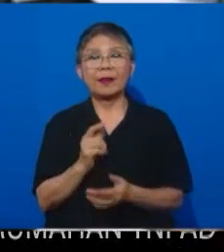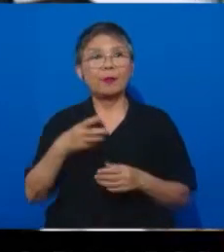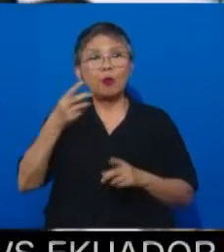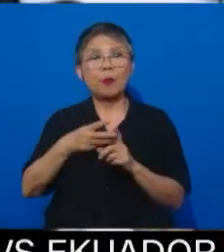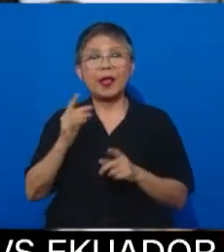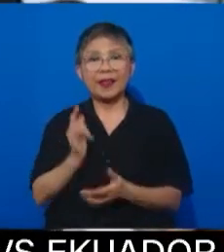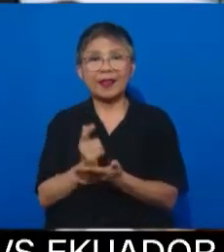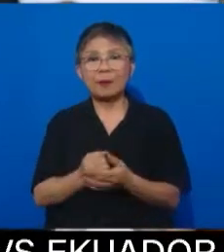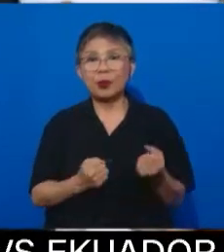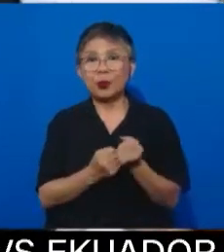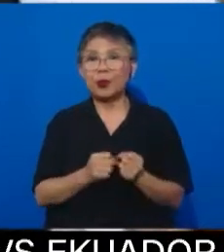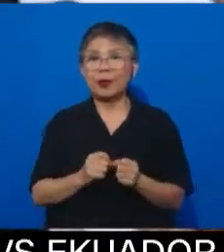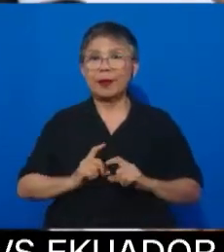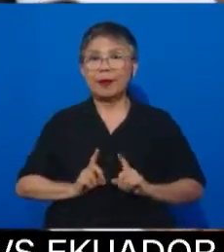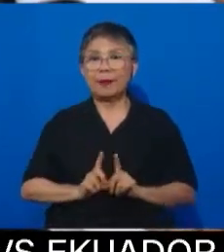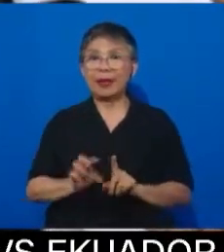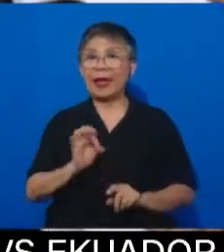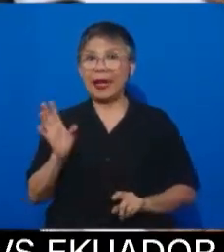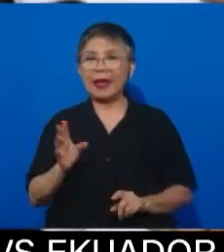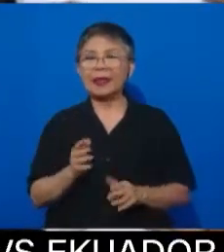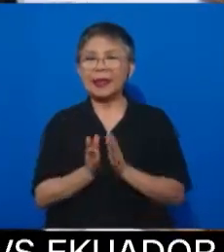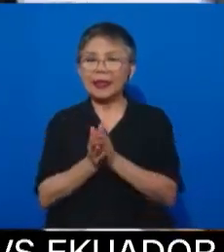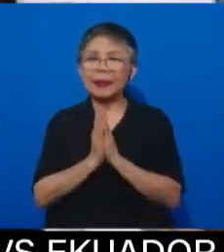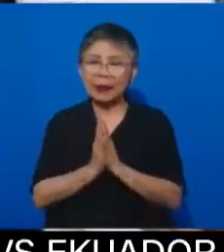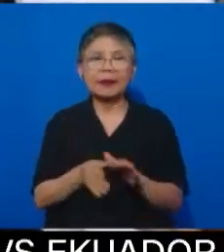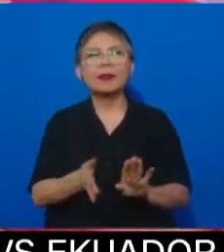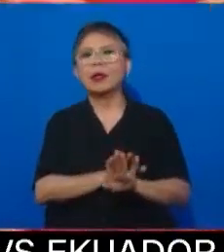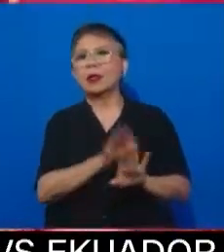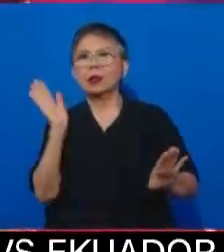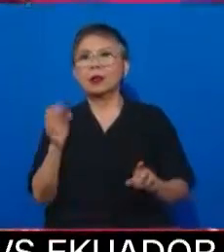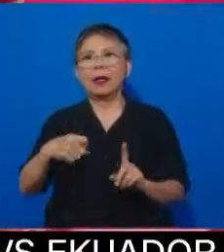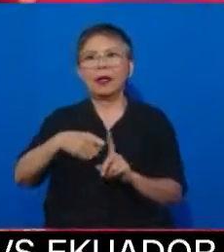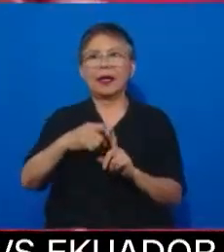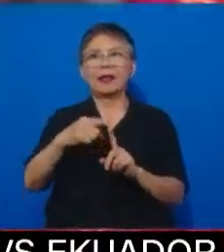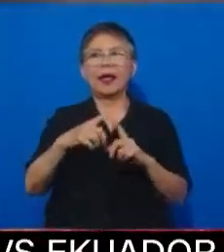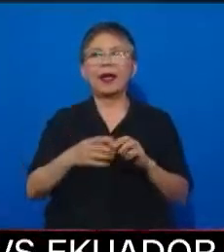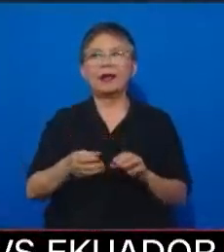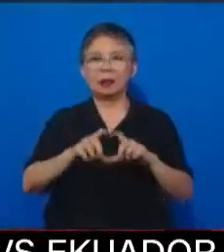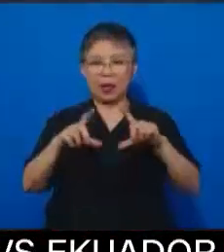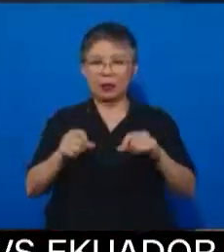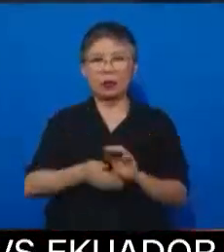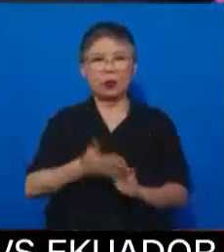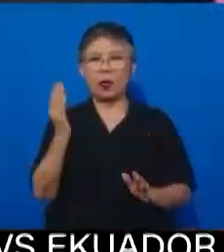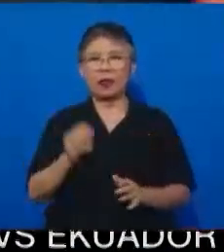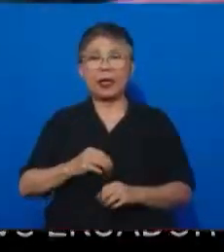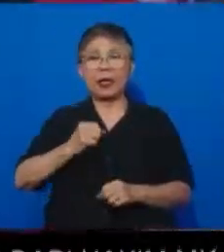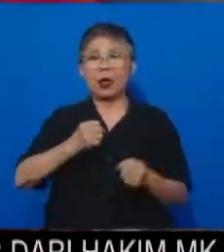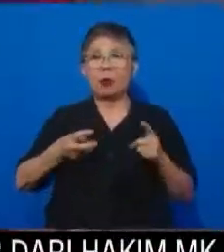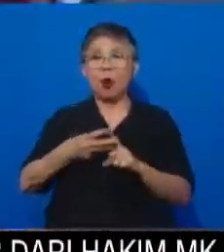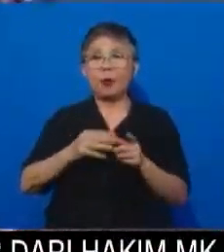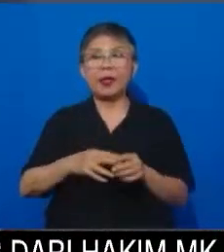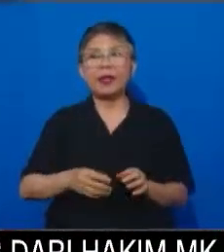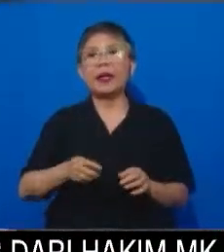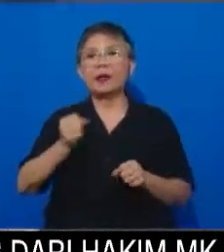tetapi kemudian mengundurkan diri, KTA-nya dikembalikan. Jika Bobi dan Gibran dinyatakan keluar dari